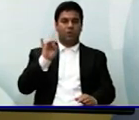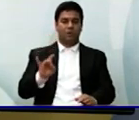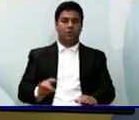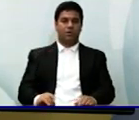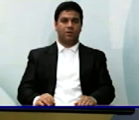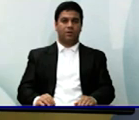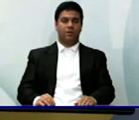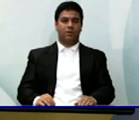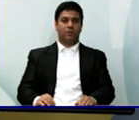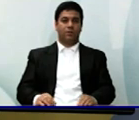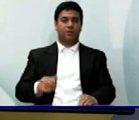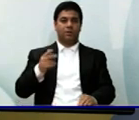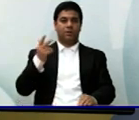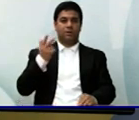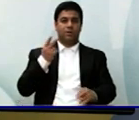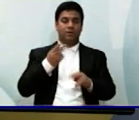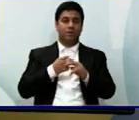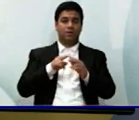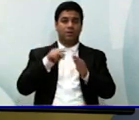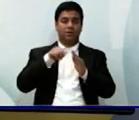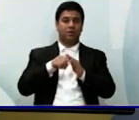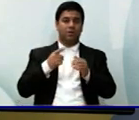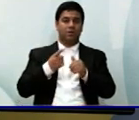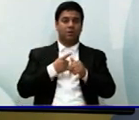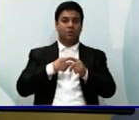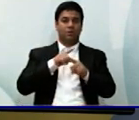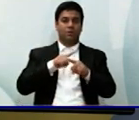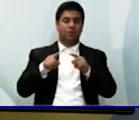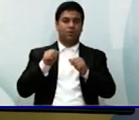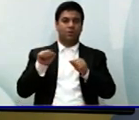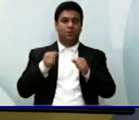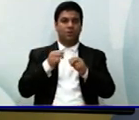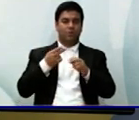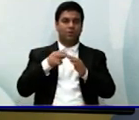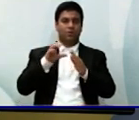Третье. По вертикали. Название быстроходного судна.